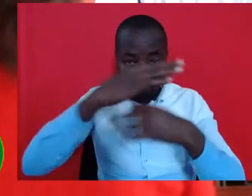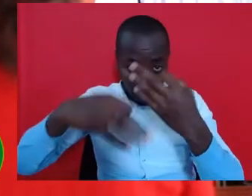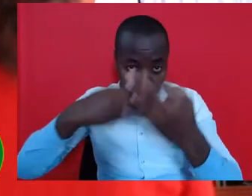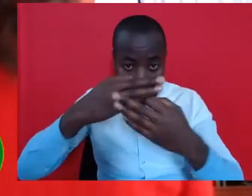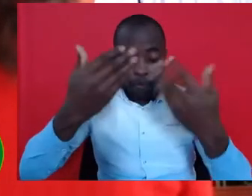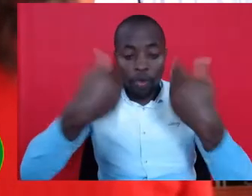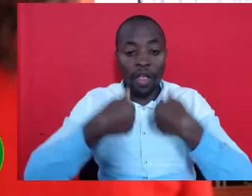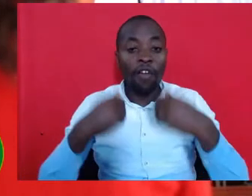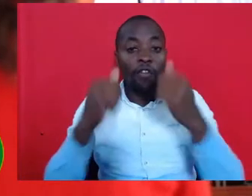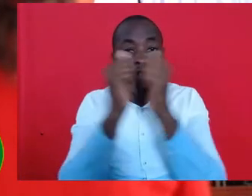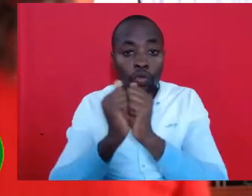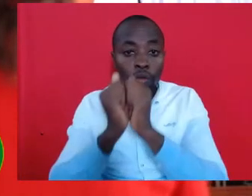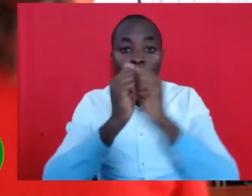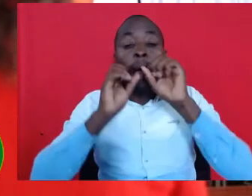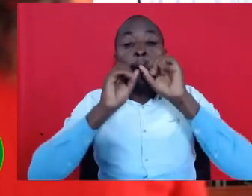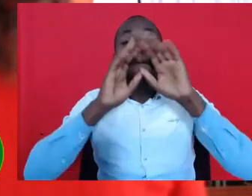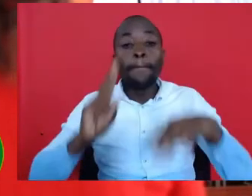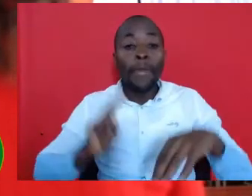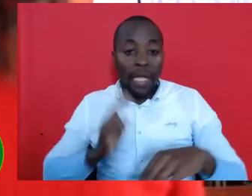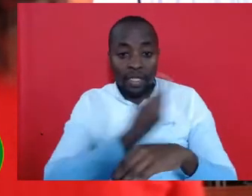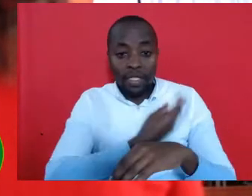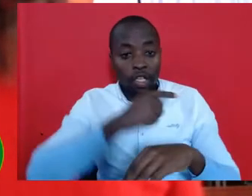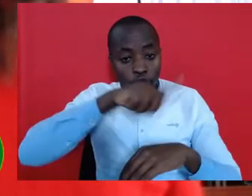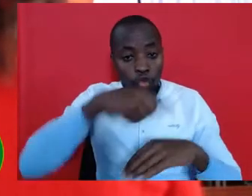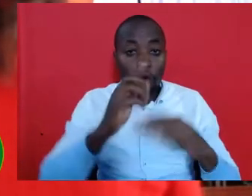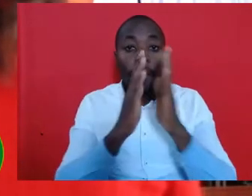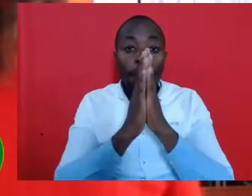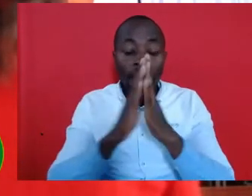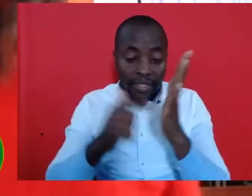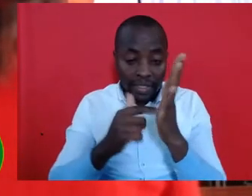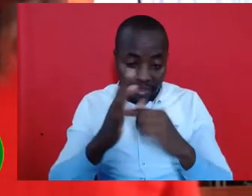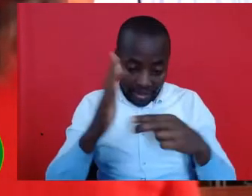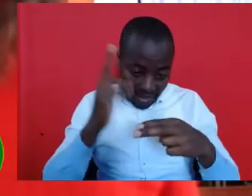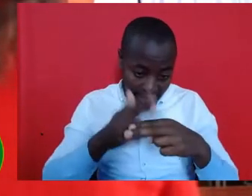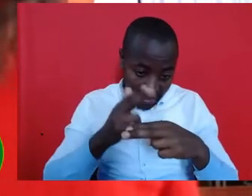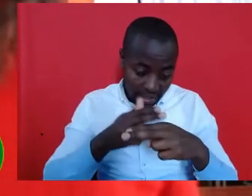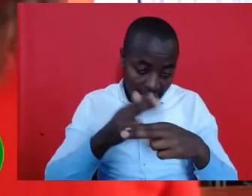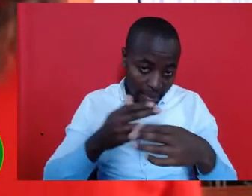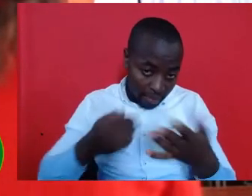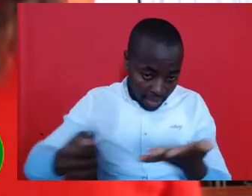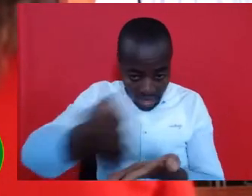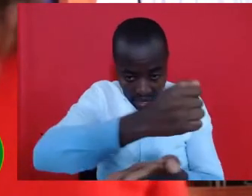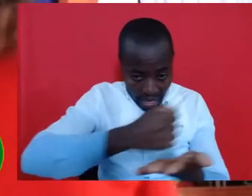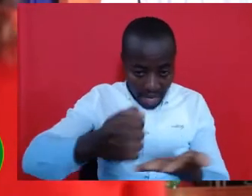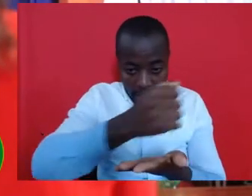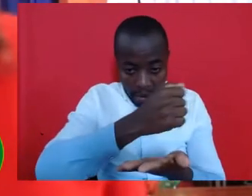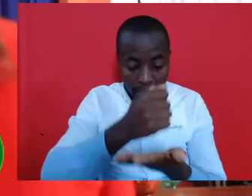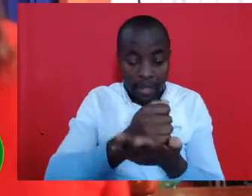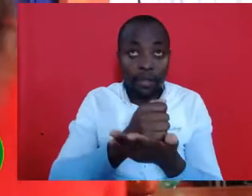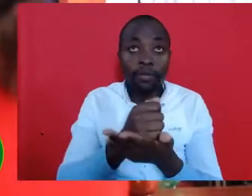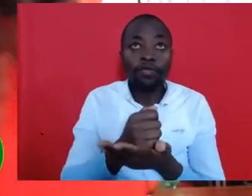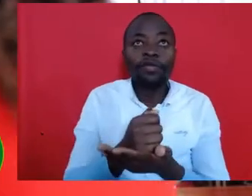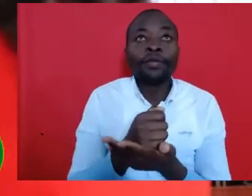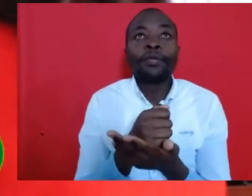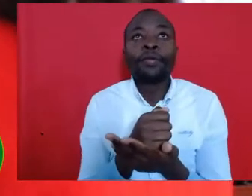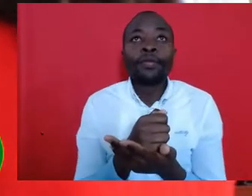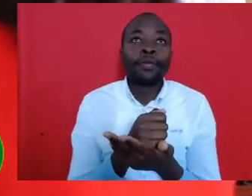nazo. Tubariki twakuomba katika jina la Yesu Kristo Bwana na mkombozi wetu.